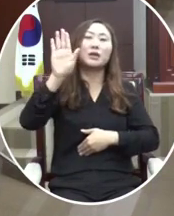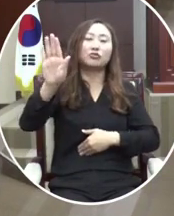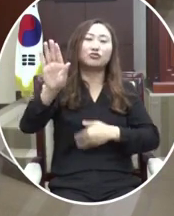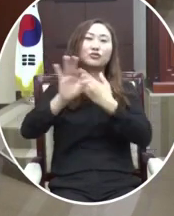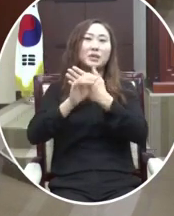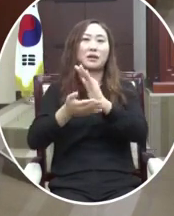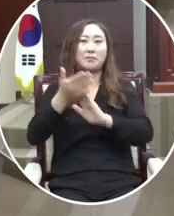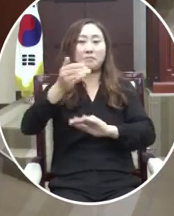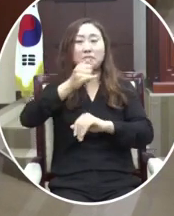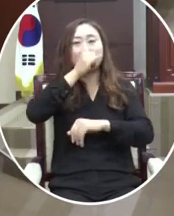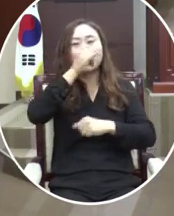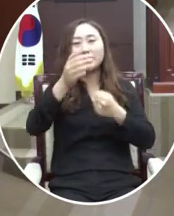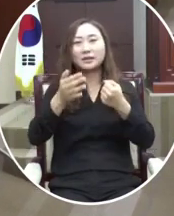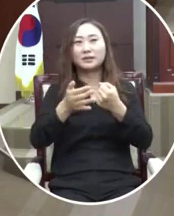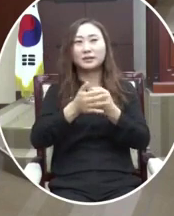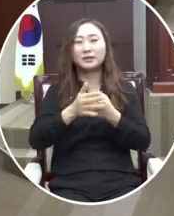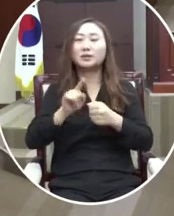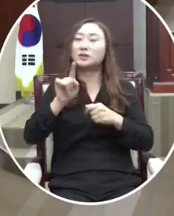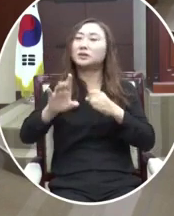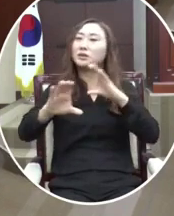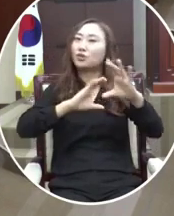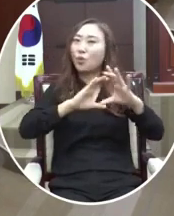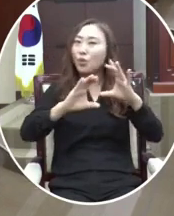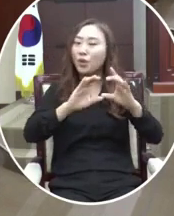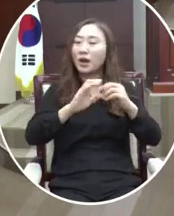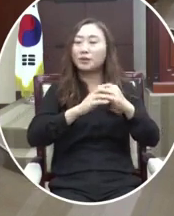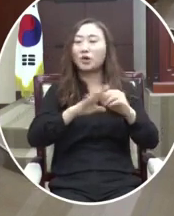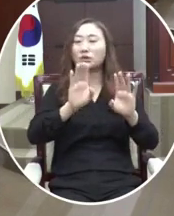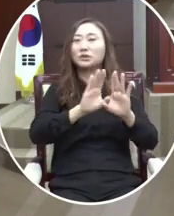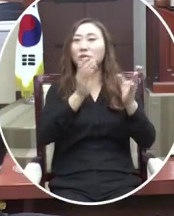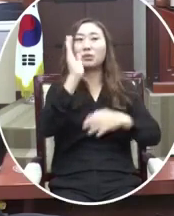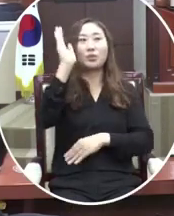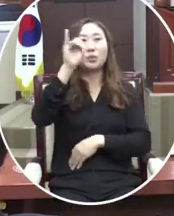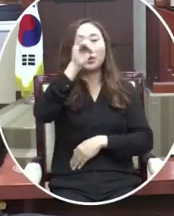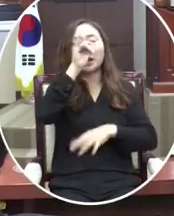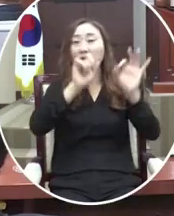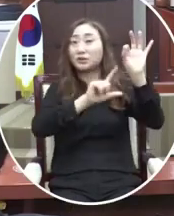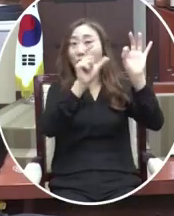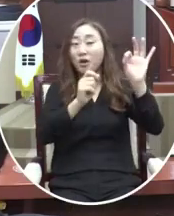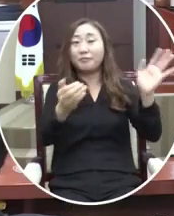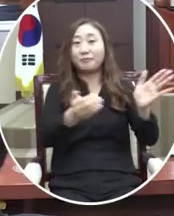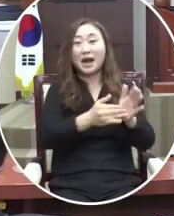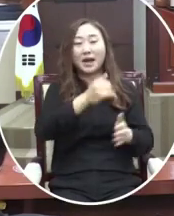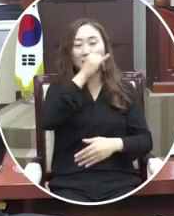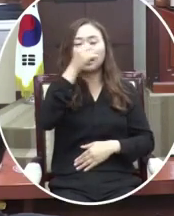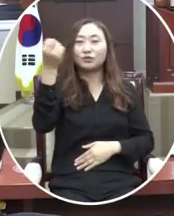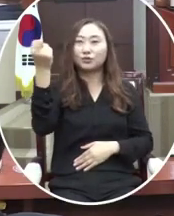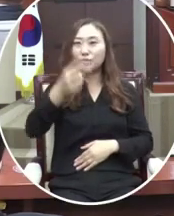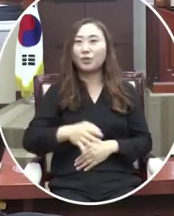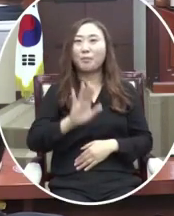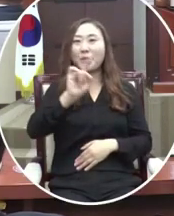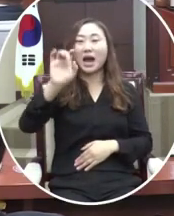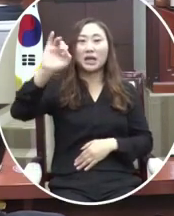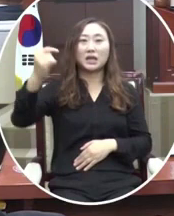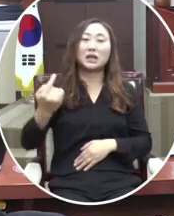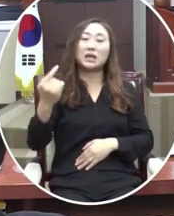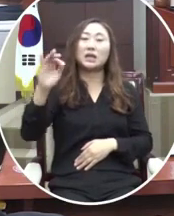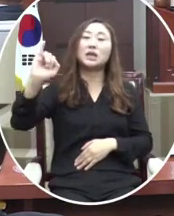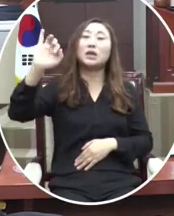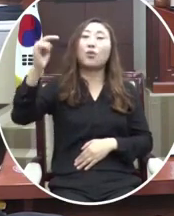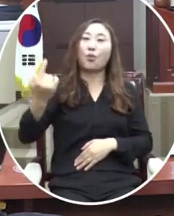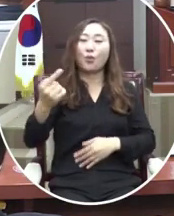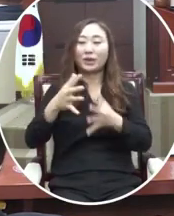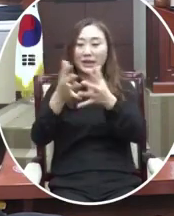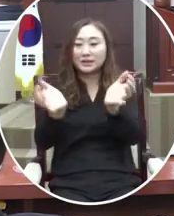사업입니다 바이오단지 조성에 대한 주민 토론 토론회를 10월에 개최하였고 바이오단지 단지 조성의